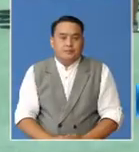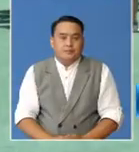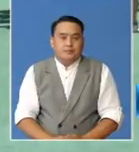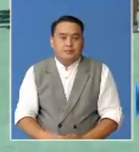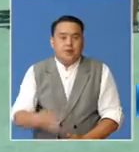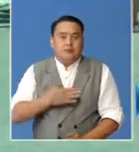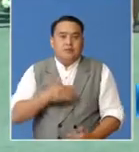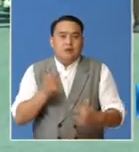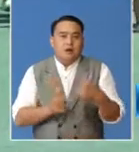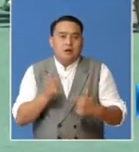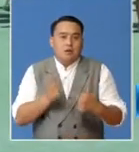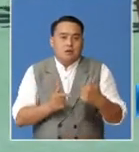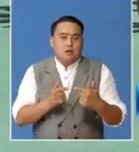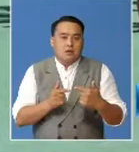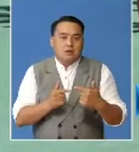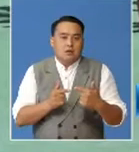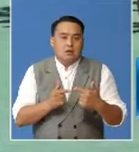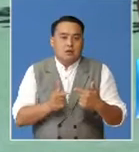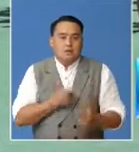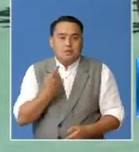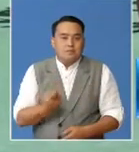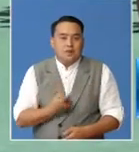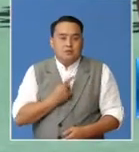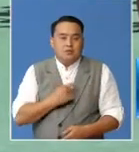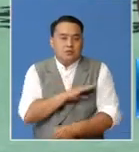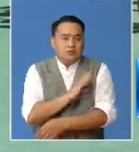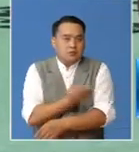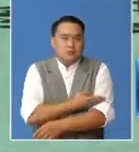Біздің қарсыластар өте тәжірибелі деп айтсақ болады.